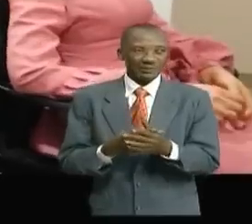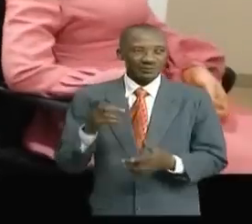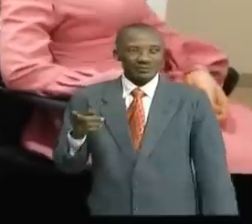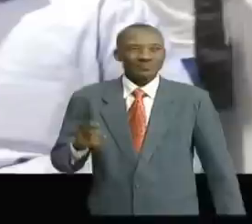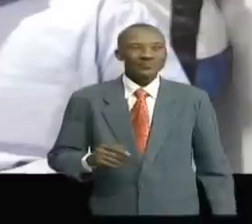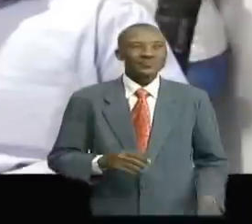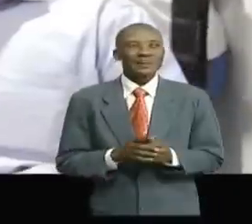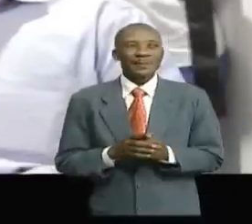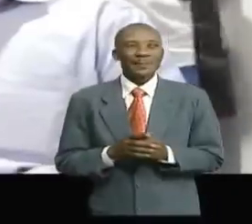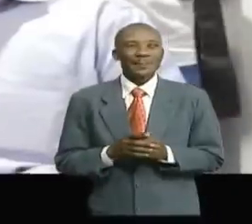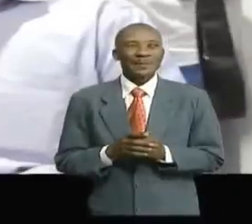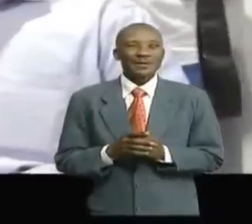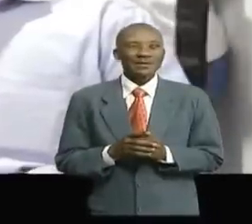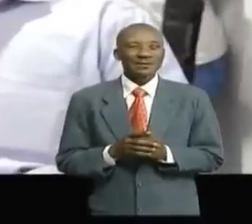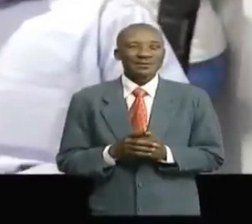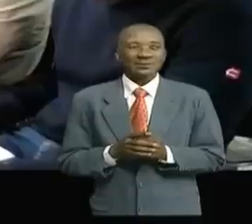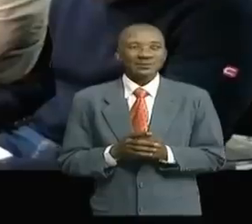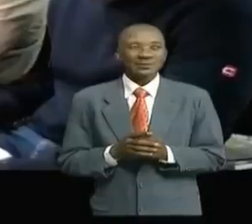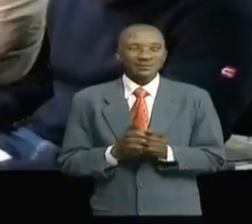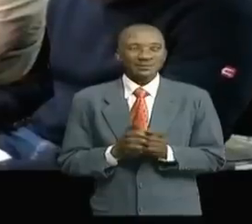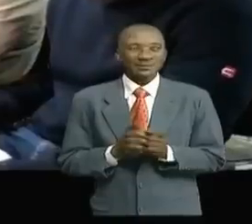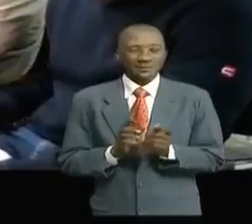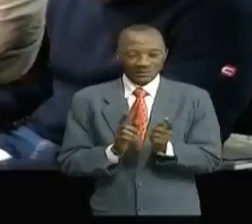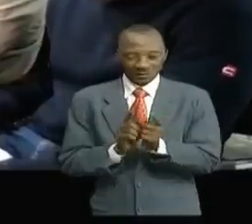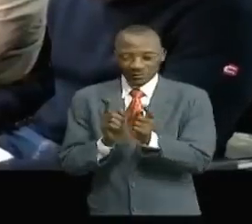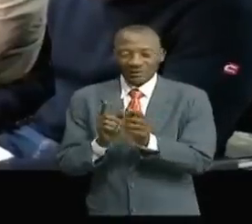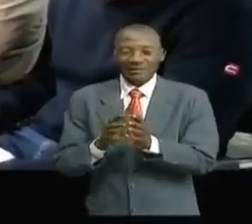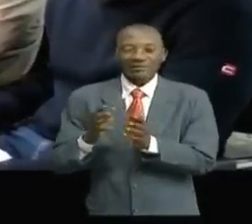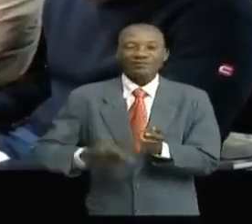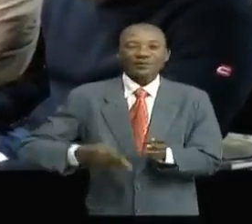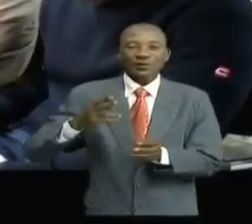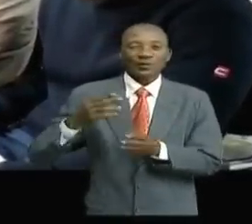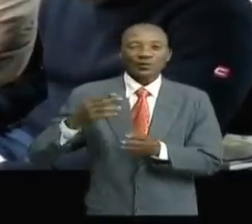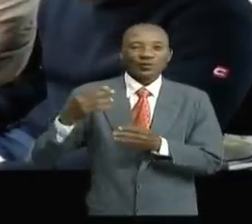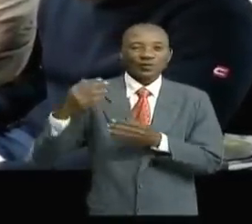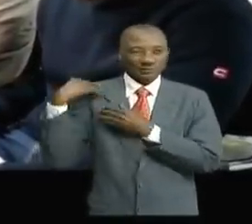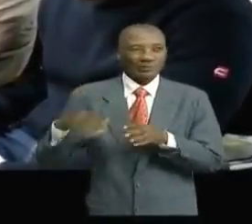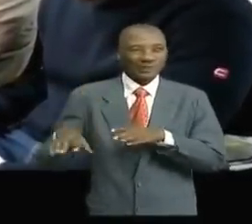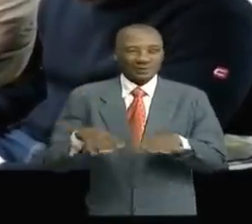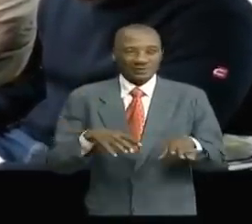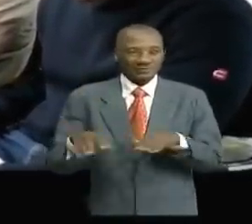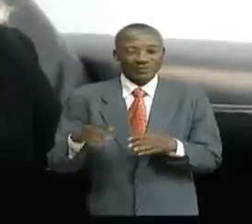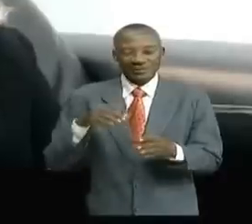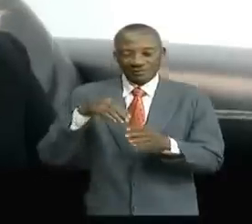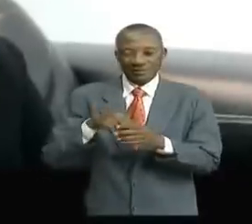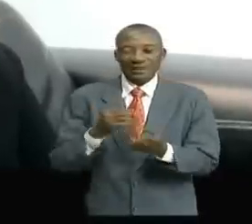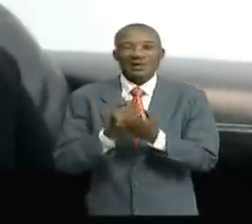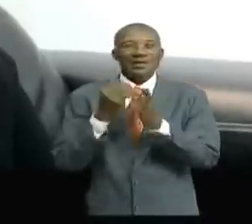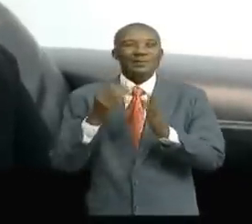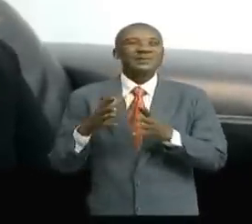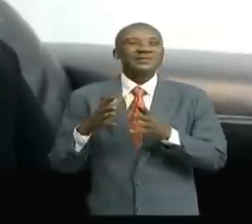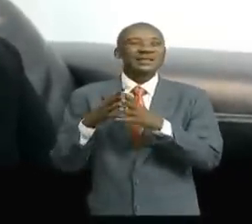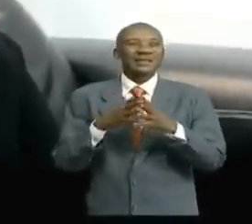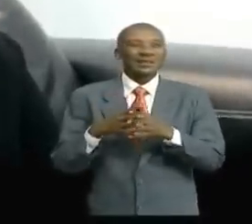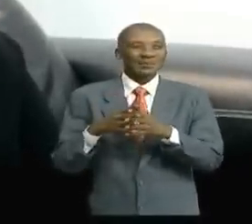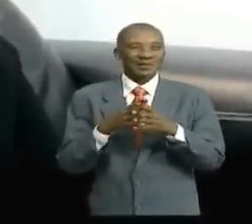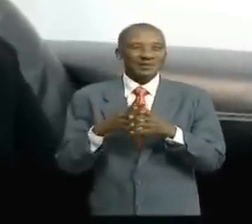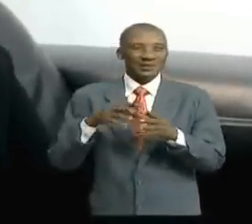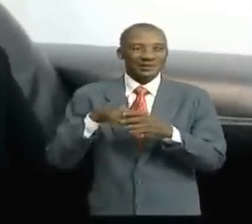avec handicap. Des assurances données par la chargée d'affaires de l'ambassade des États-Unis en